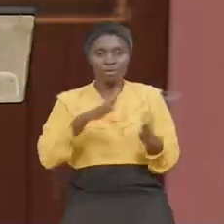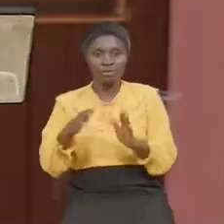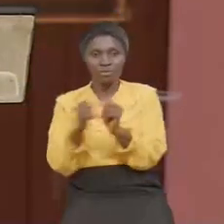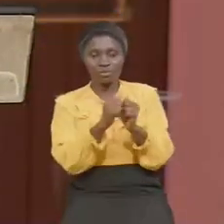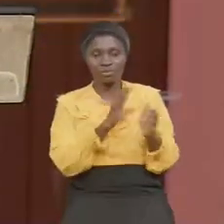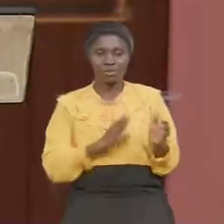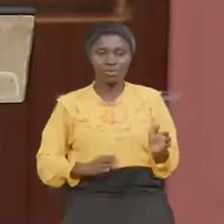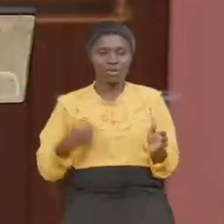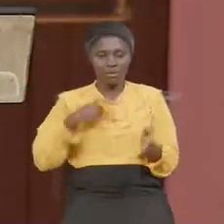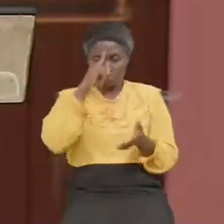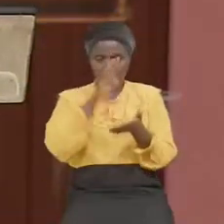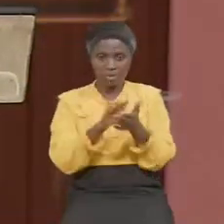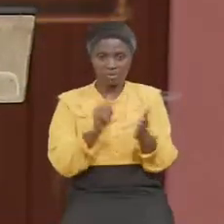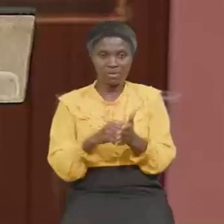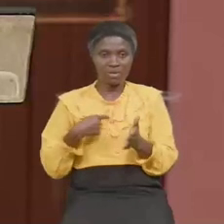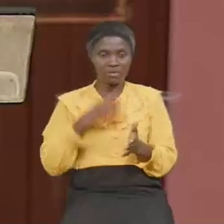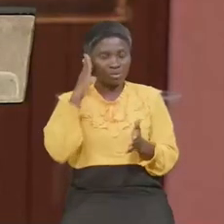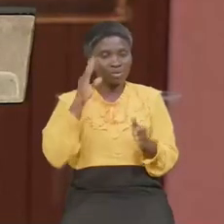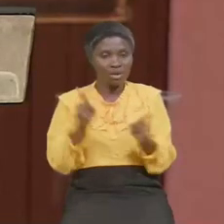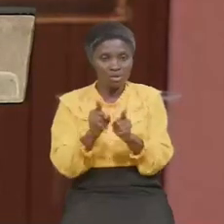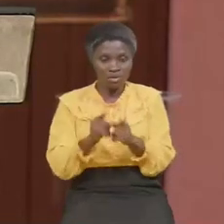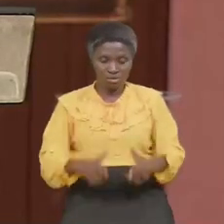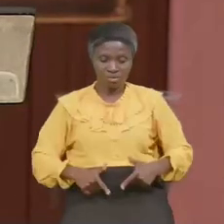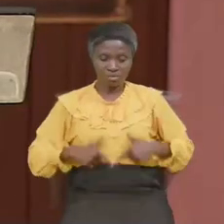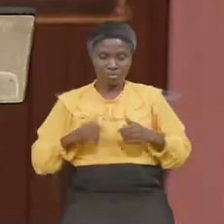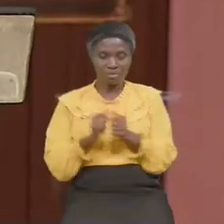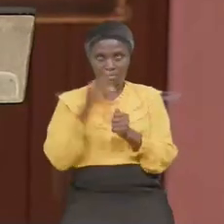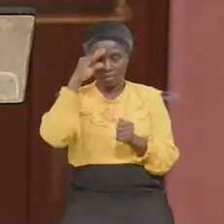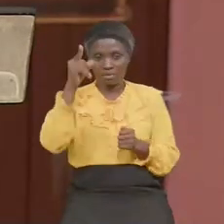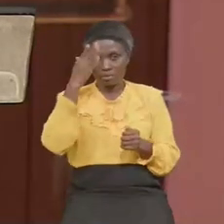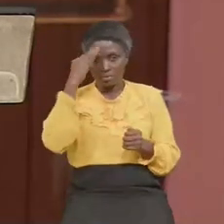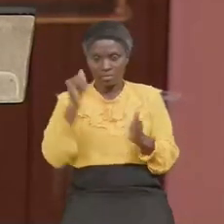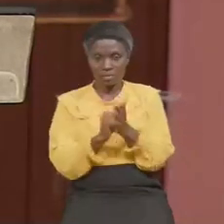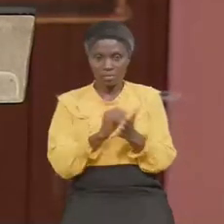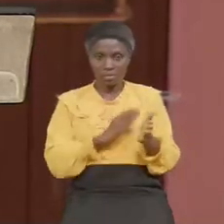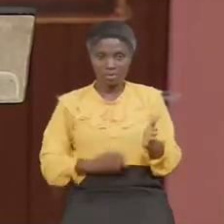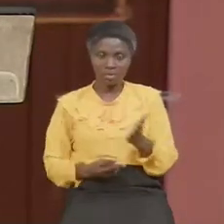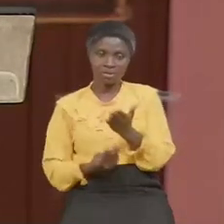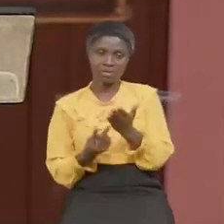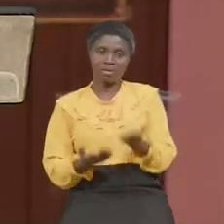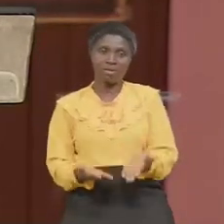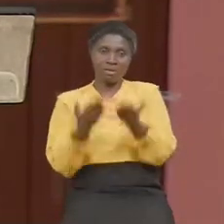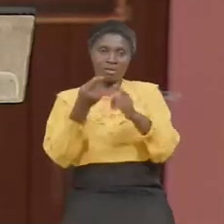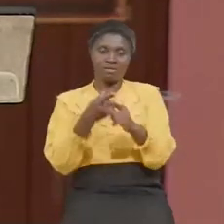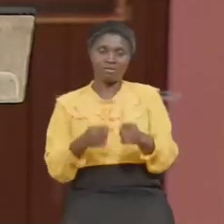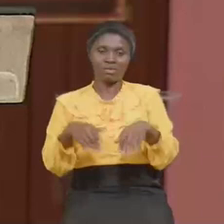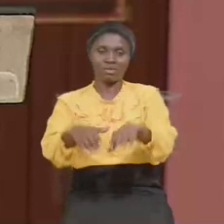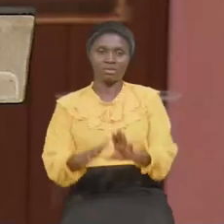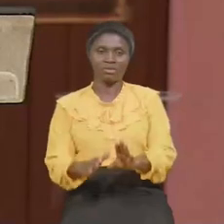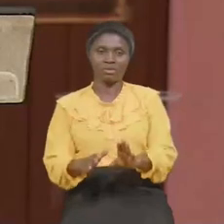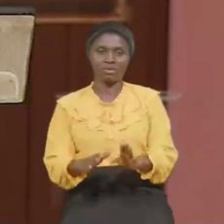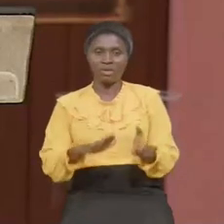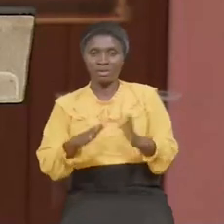lui. Sachant que Christ, ressuscité des morts, ne meurt plus. La mort n'a plus de pouvoir sur